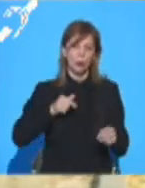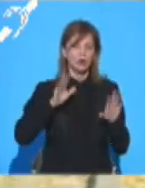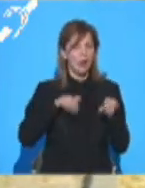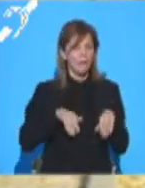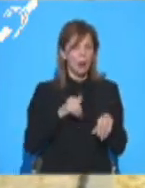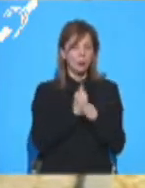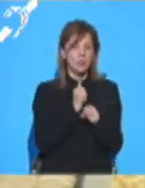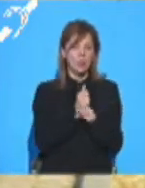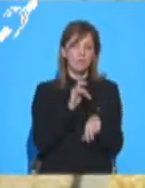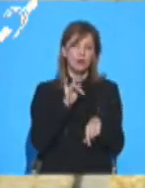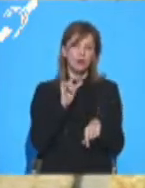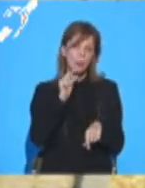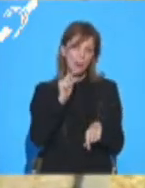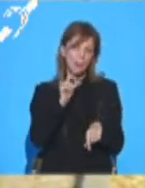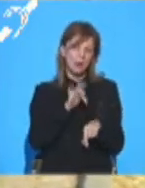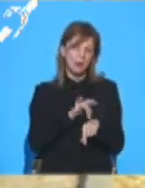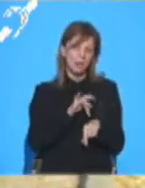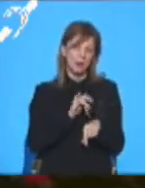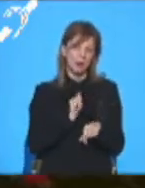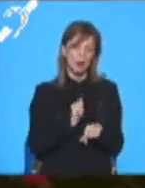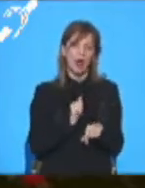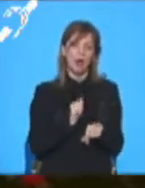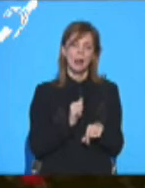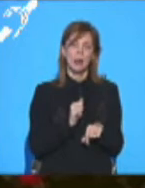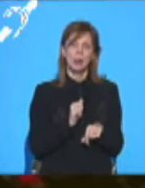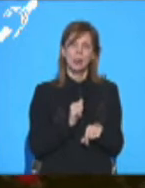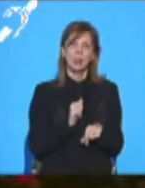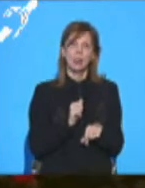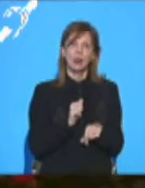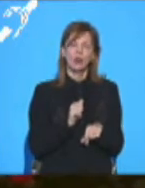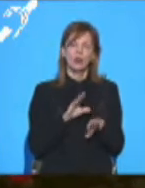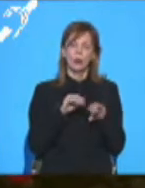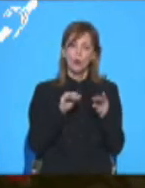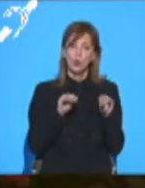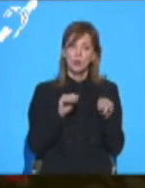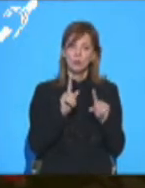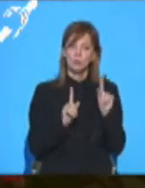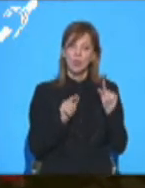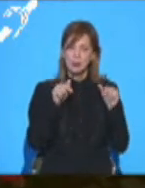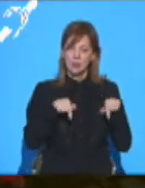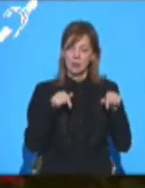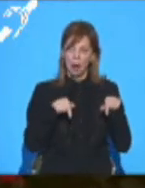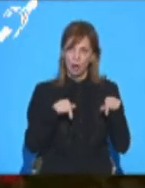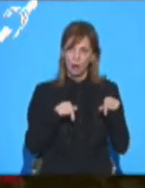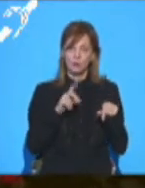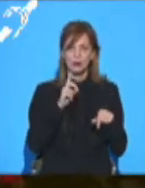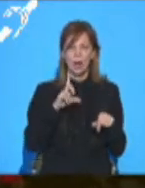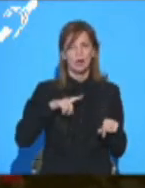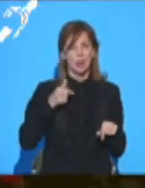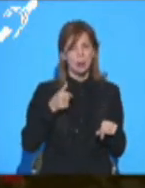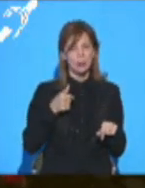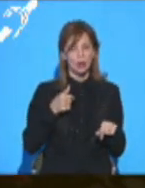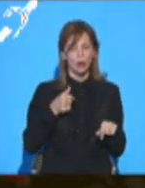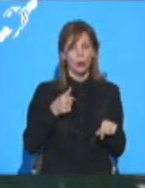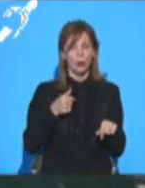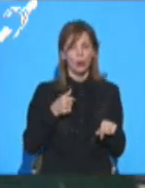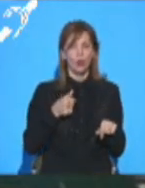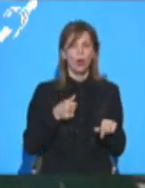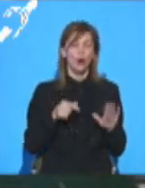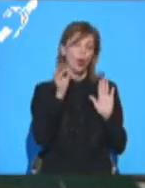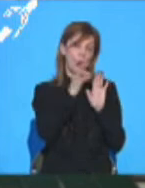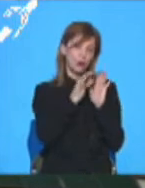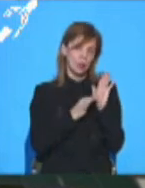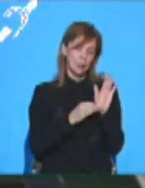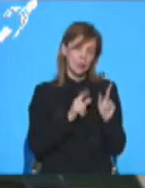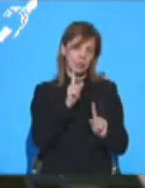de un pachet minimal de servicii, pachet de servicii mult mai extins față de cel actual. Există însă și o condiție, aceea ca persoanele care nu